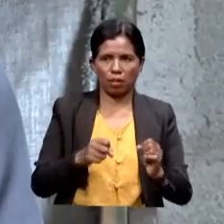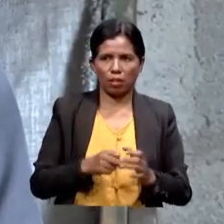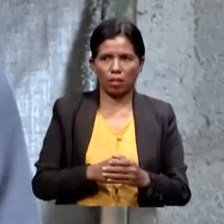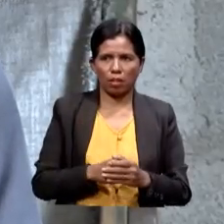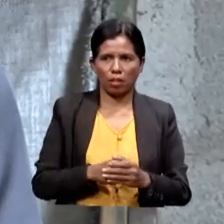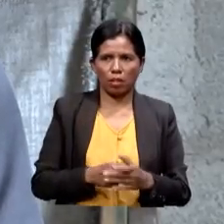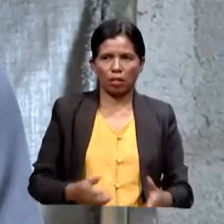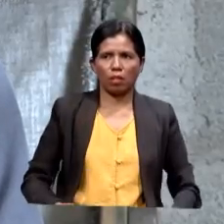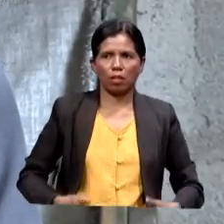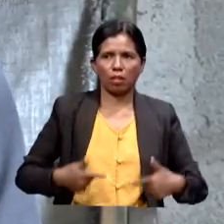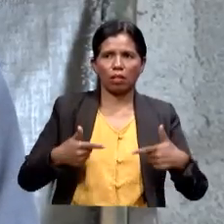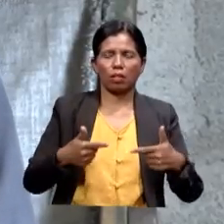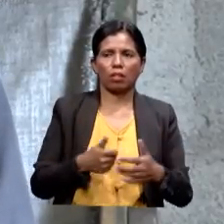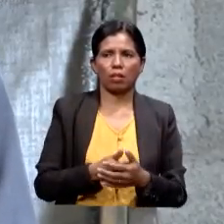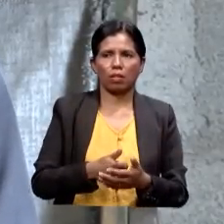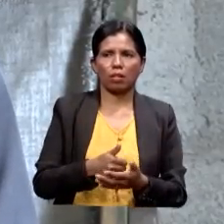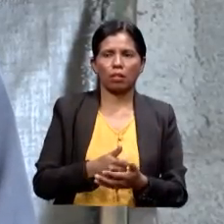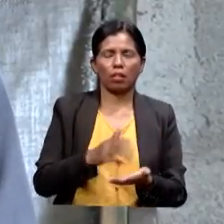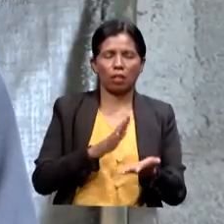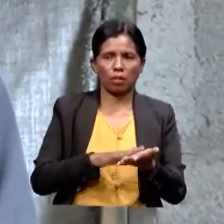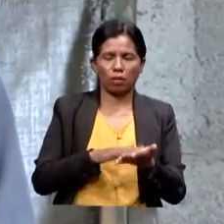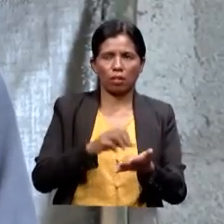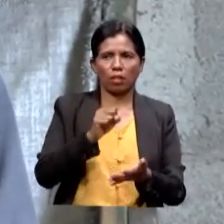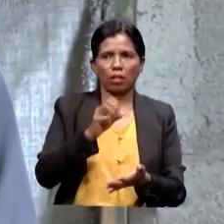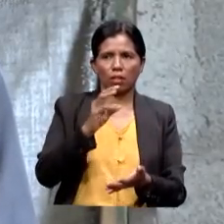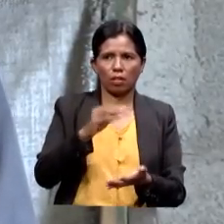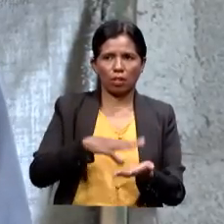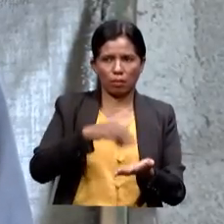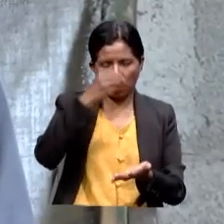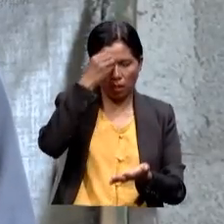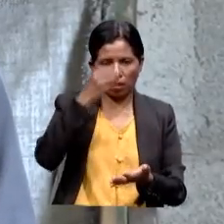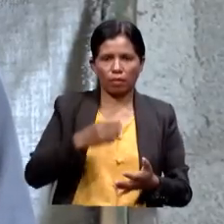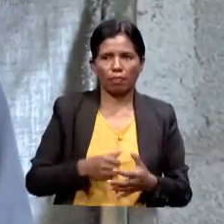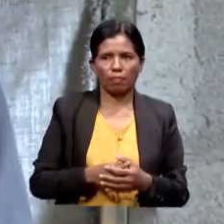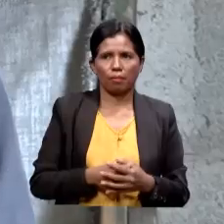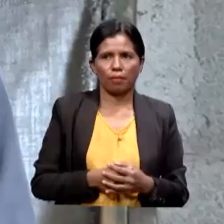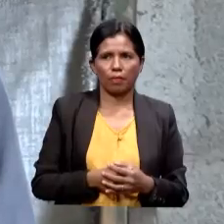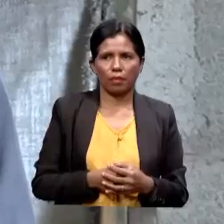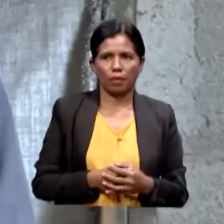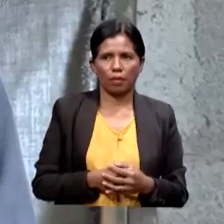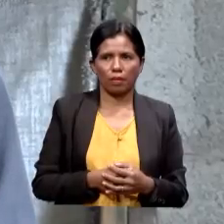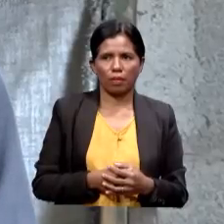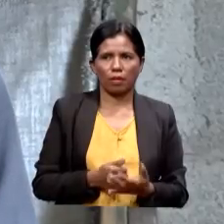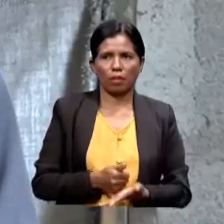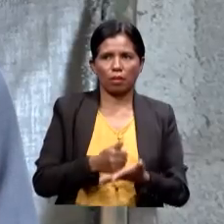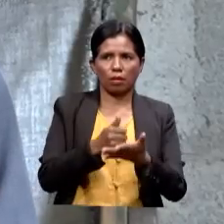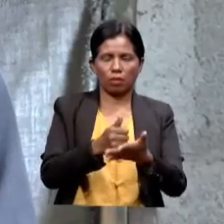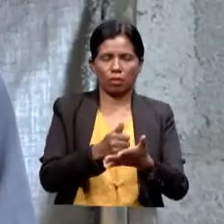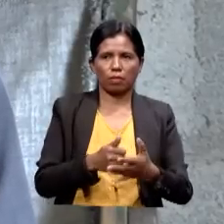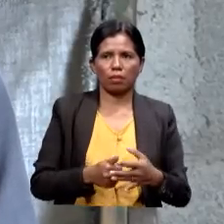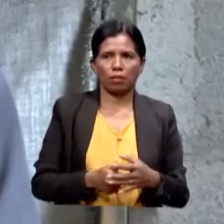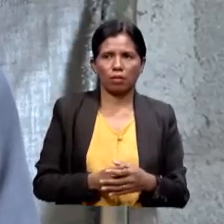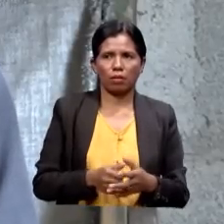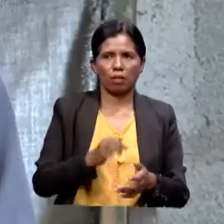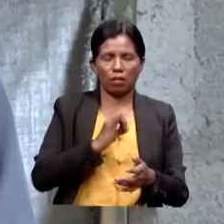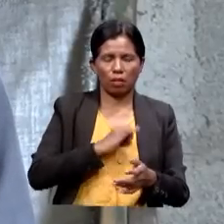bida ensino aprendizaje nian tengke hau ide tengke tulu senan ruaka. Dene ma